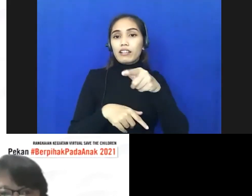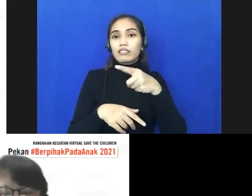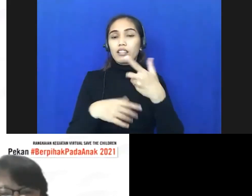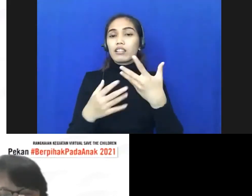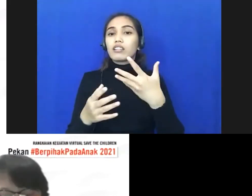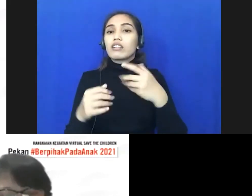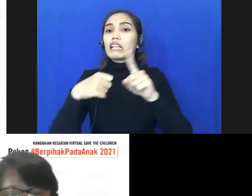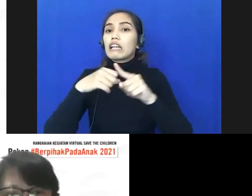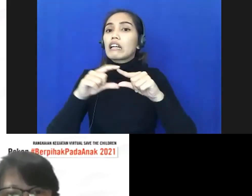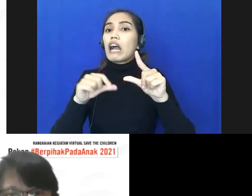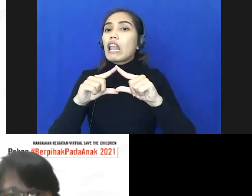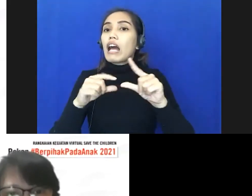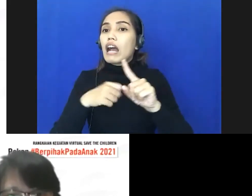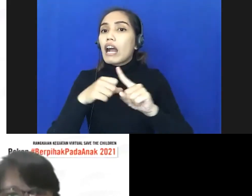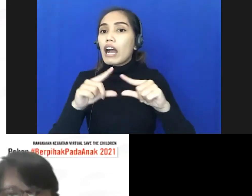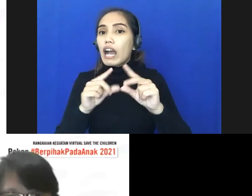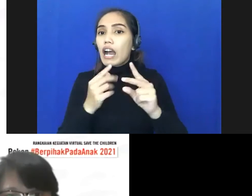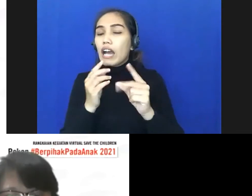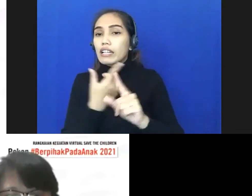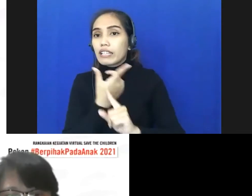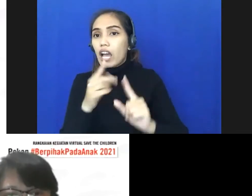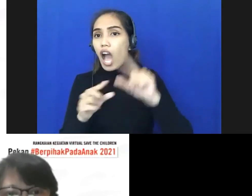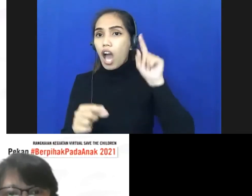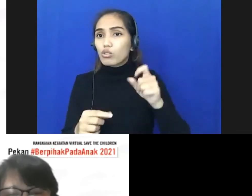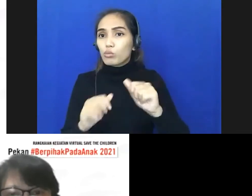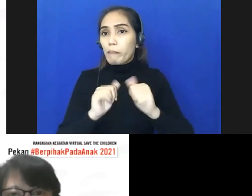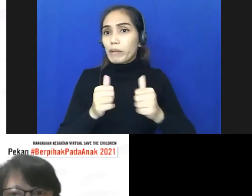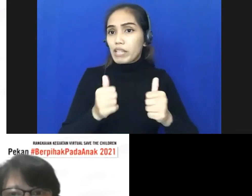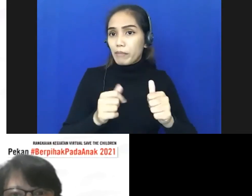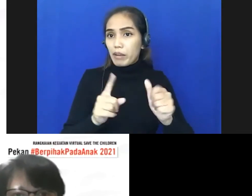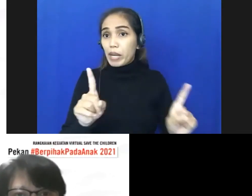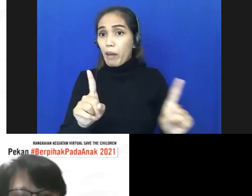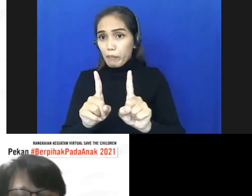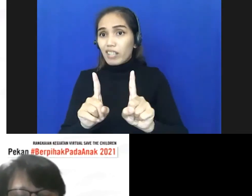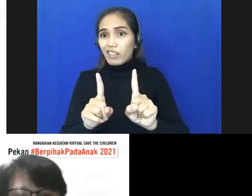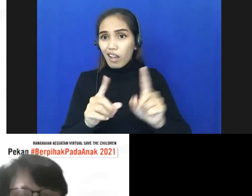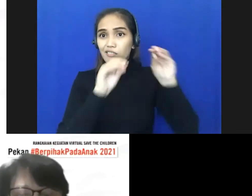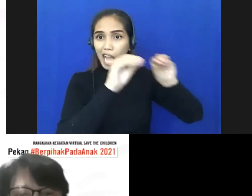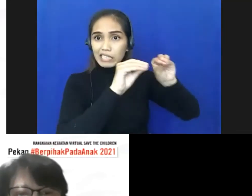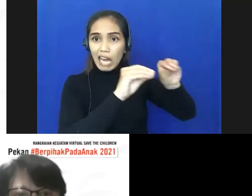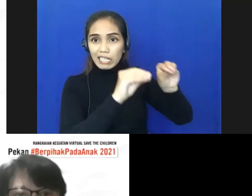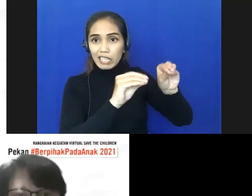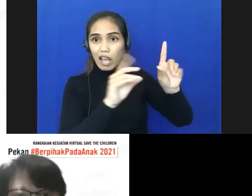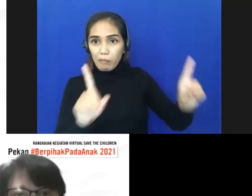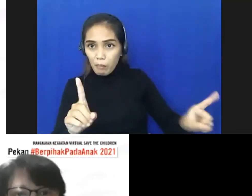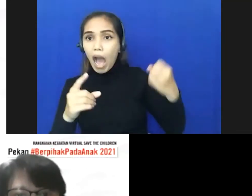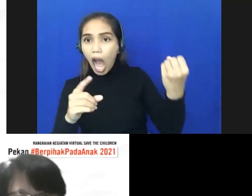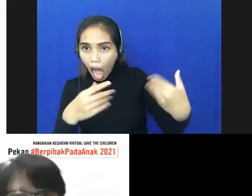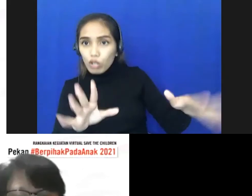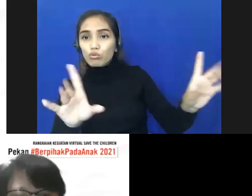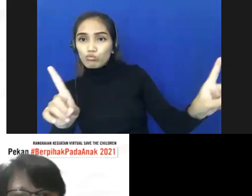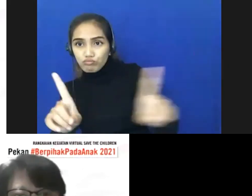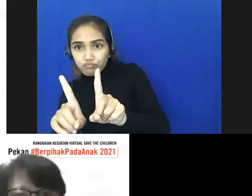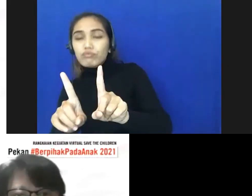ke Kalakarya, kita harus mempersiapkan pendampingnya dulu ya Dok. Betul. Dan tugas fasilitator kabupaten ini adalah melatih